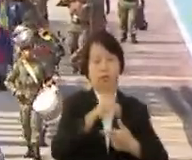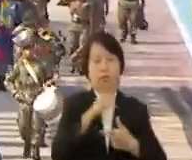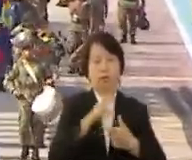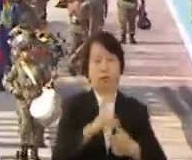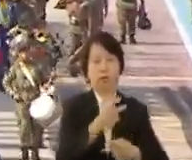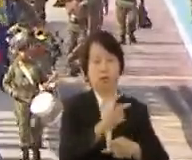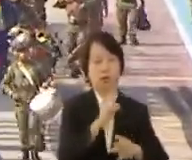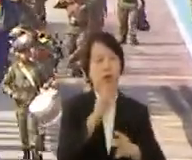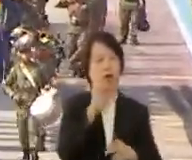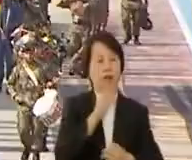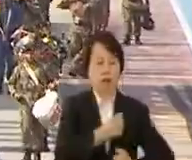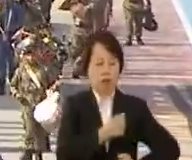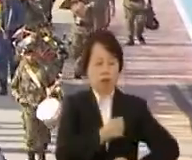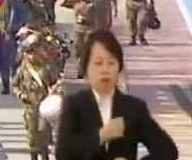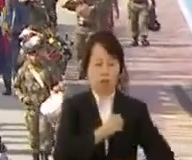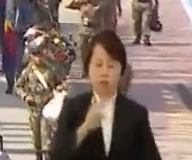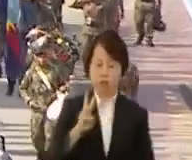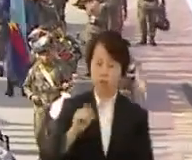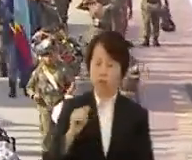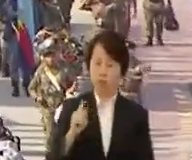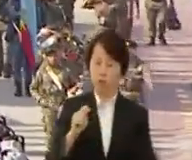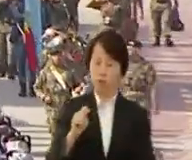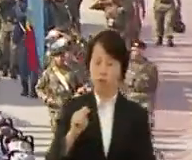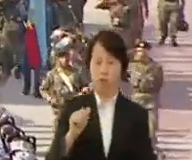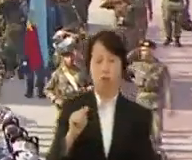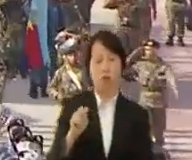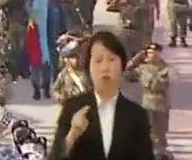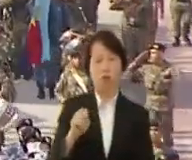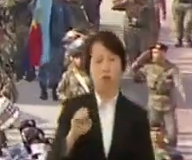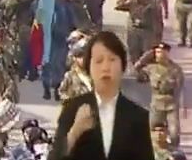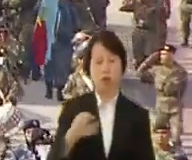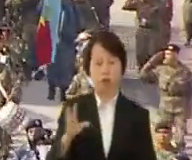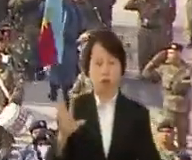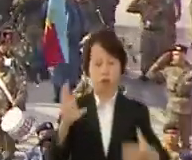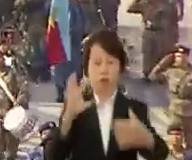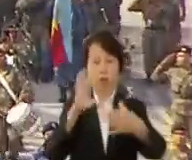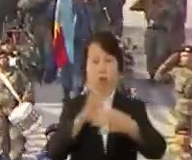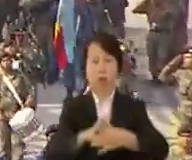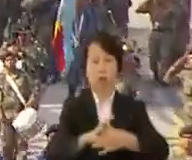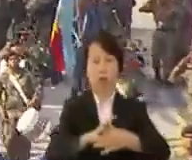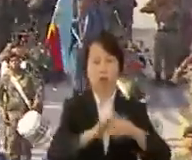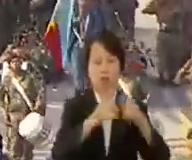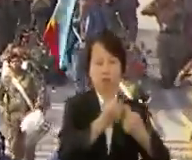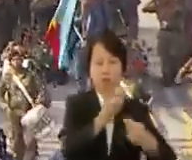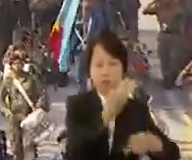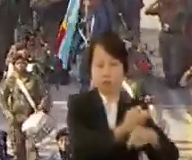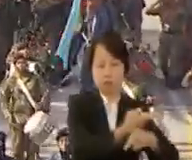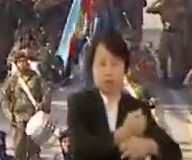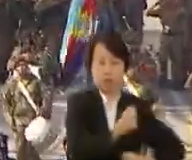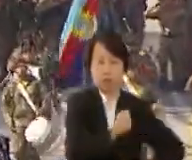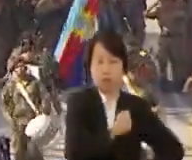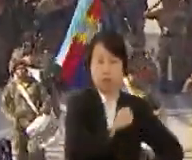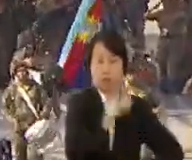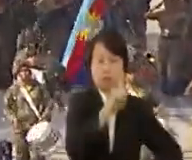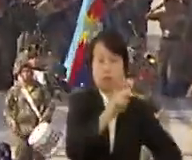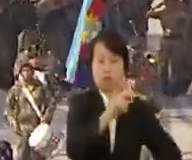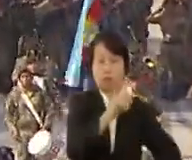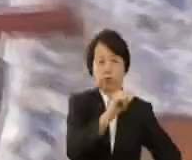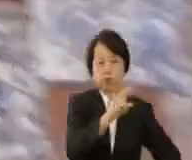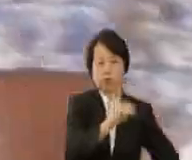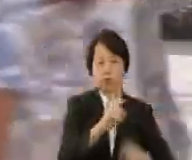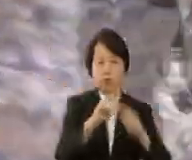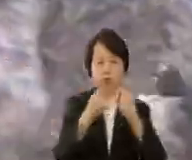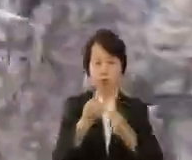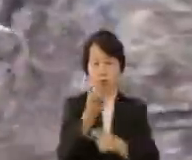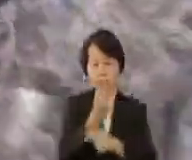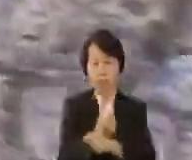askar watanya yang menggabungkan kontingen askar watanya, pasukan simpanan tentera udara dan pasukan